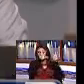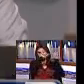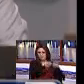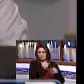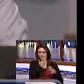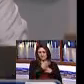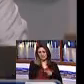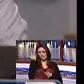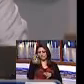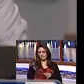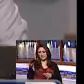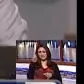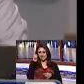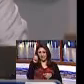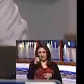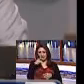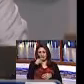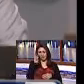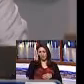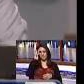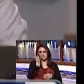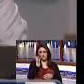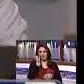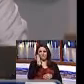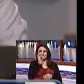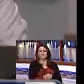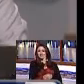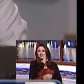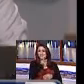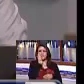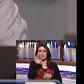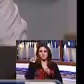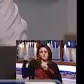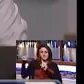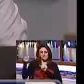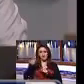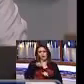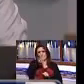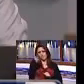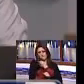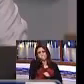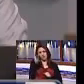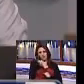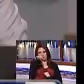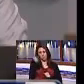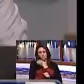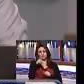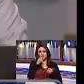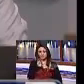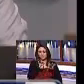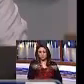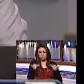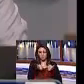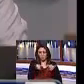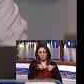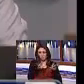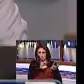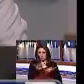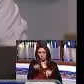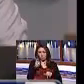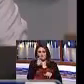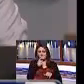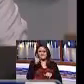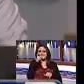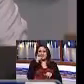الهاكرز اللي دخل وخد عمل هاكين على موقع المحور فني كمبيوتر سابق في احدى الجهات الامنيه